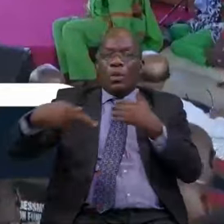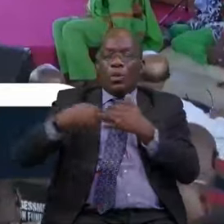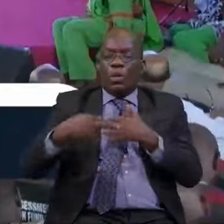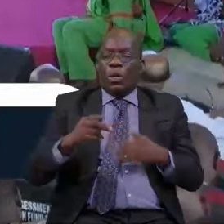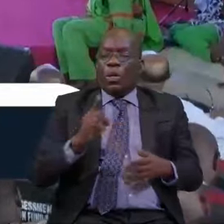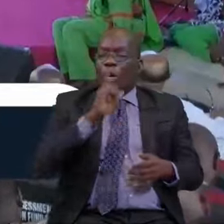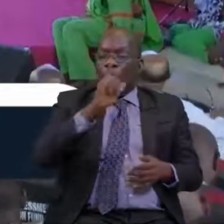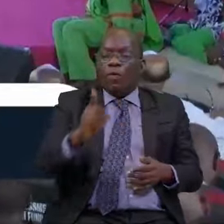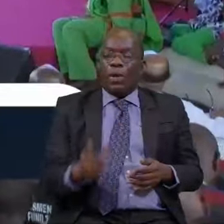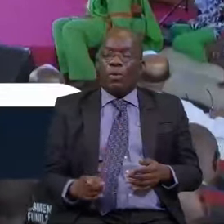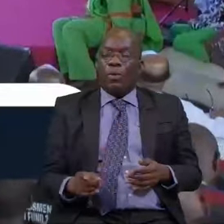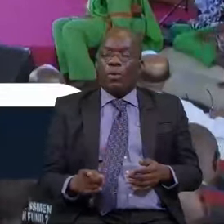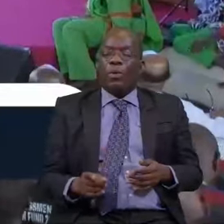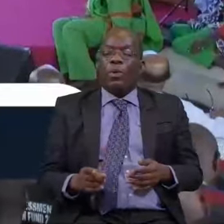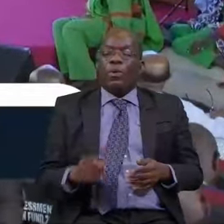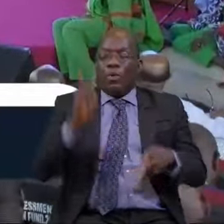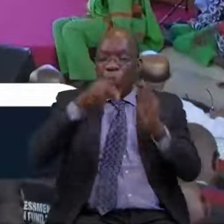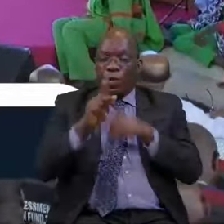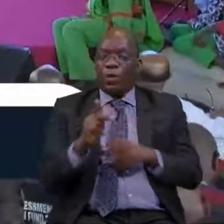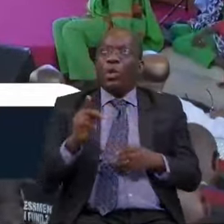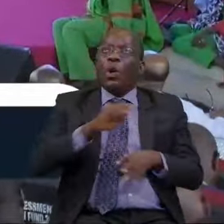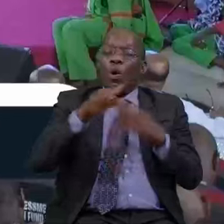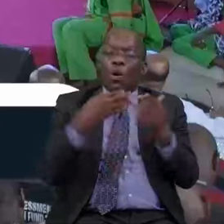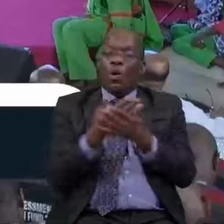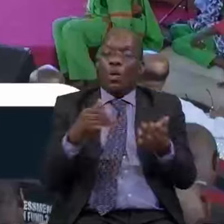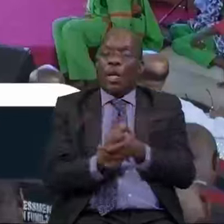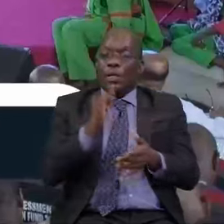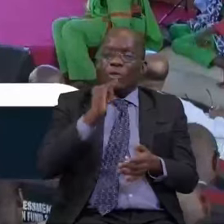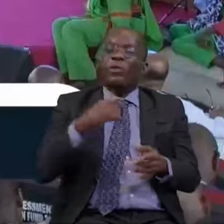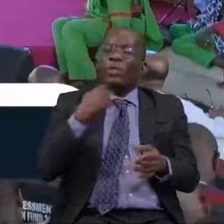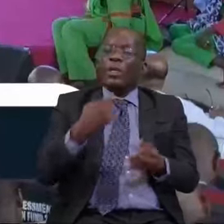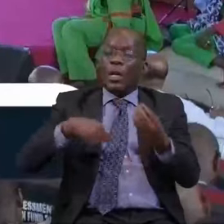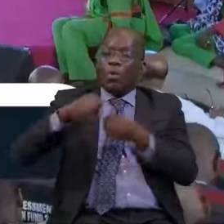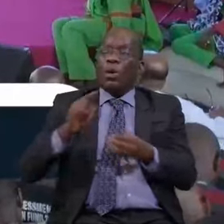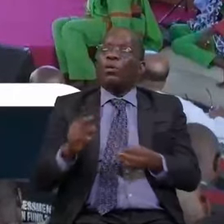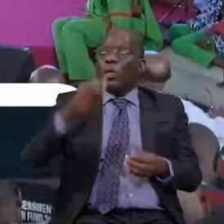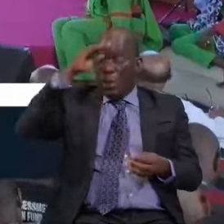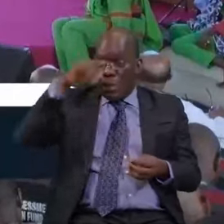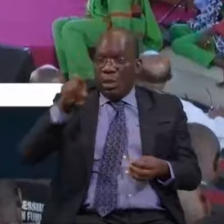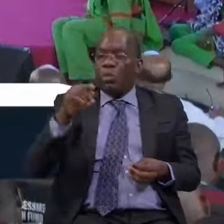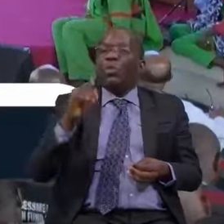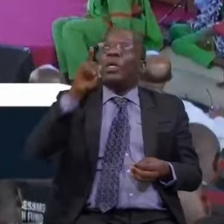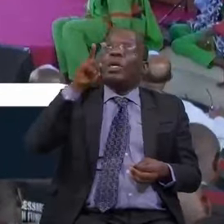réaffirmée. Alors, tout ce qui a été dit de lui, il réaffirme cela. Alors, il savait